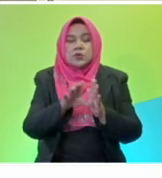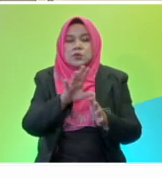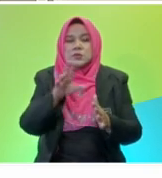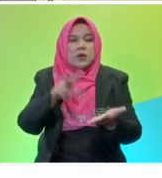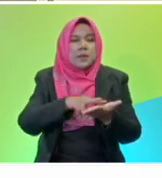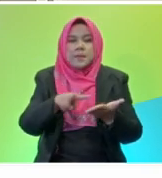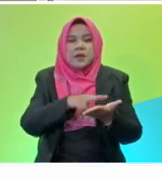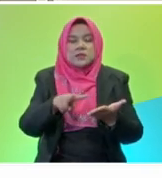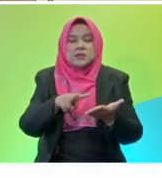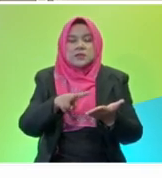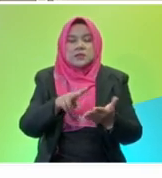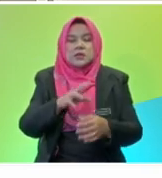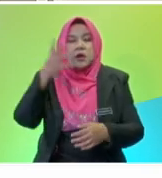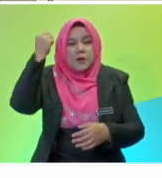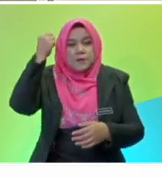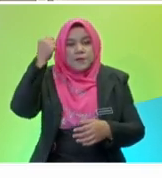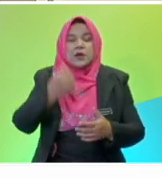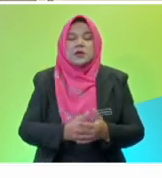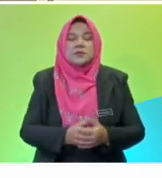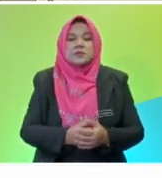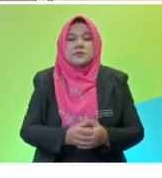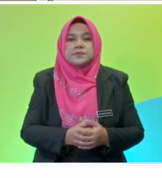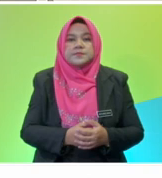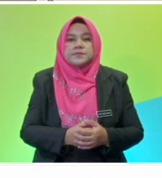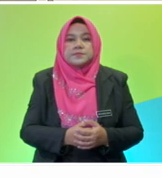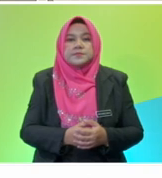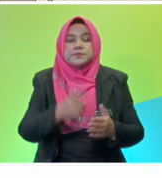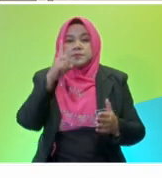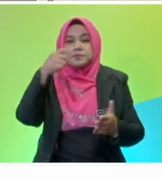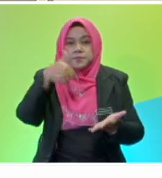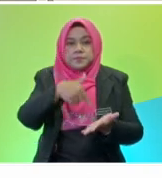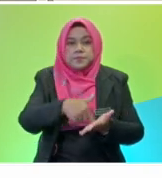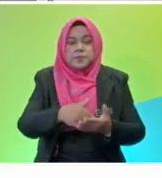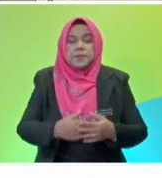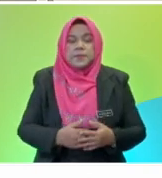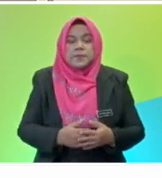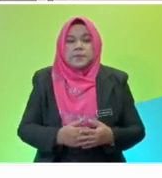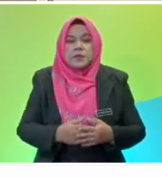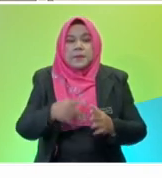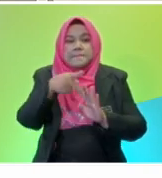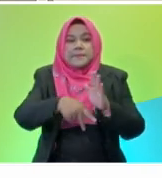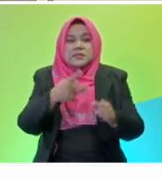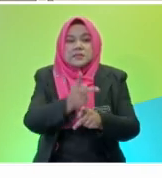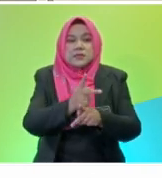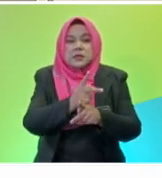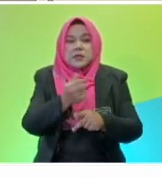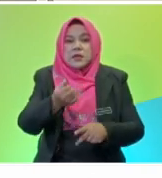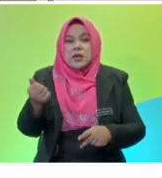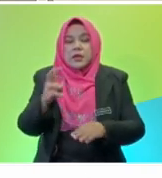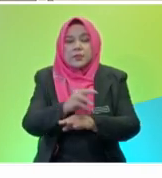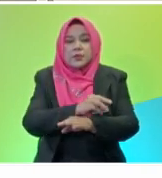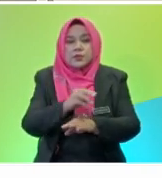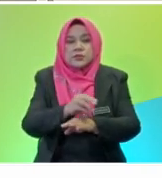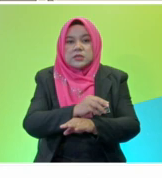baca sambil main maksudnya ini sudah hafal oke satu lagi cara penjagaan alat musik contohnya